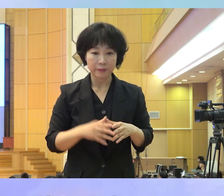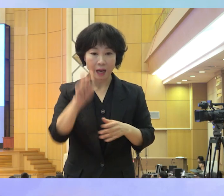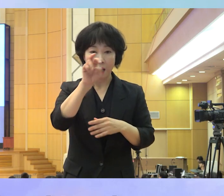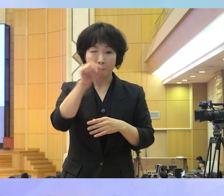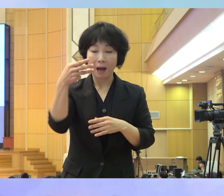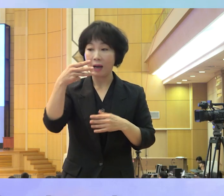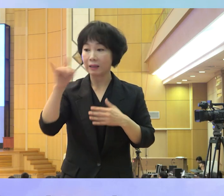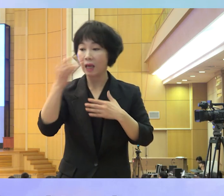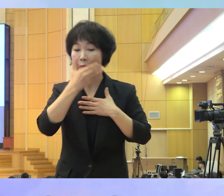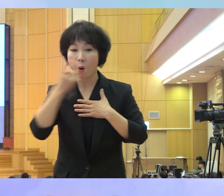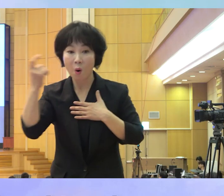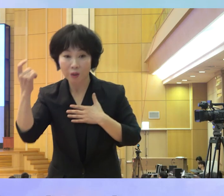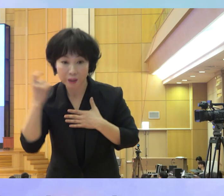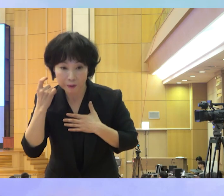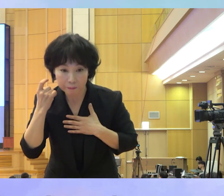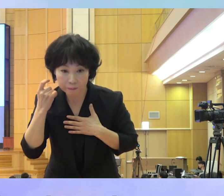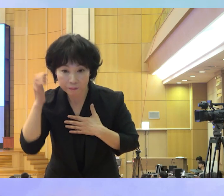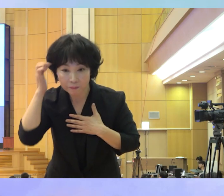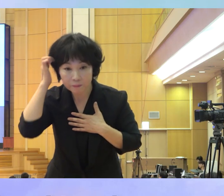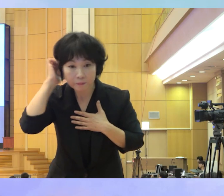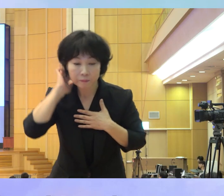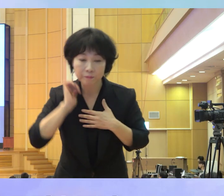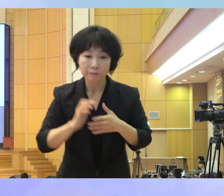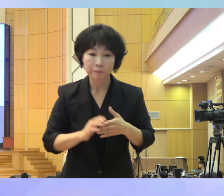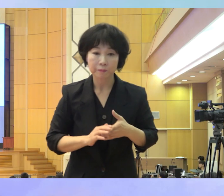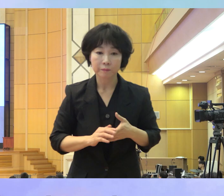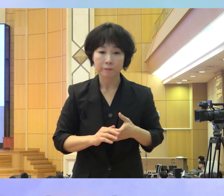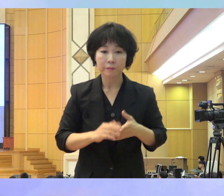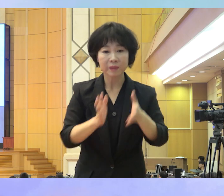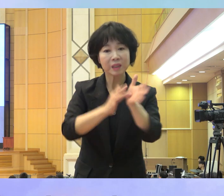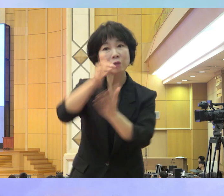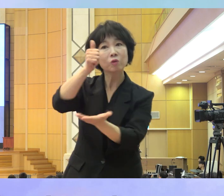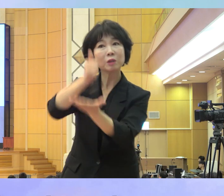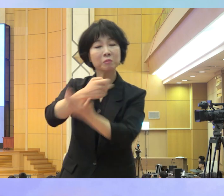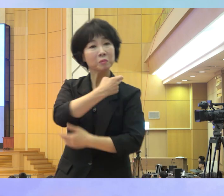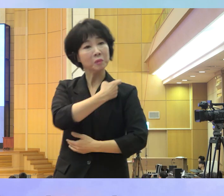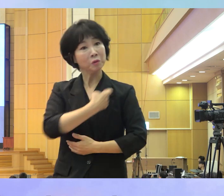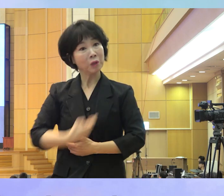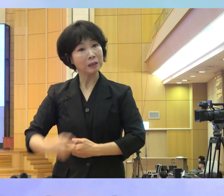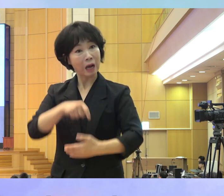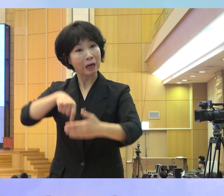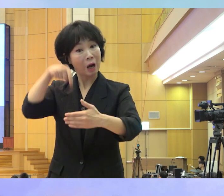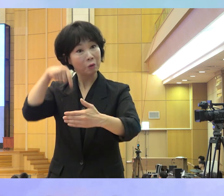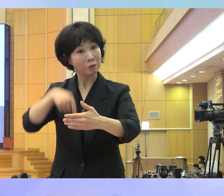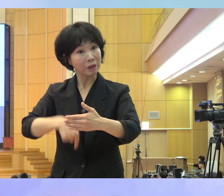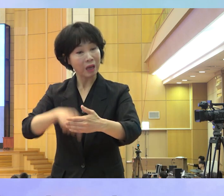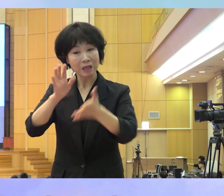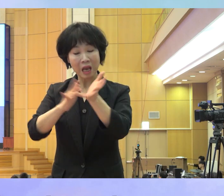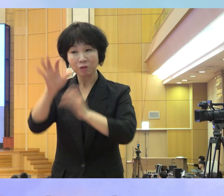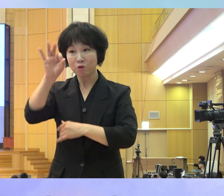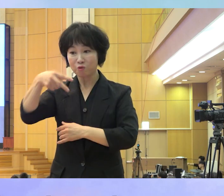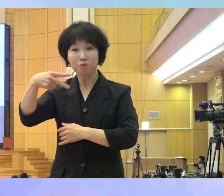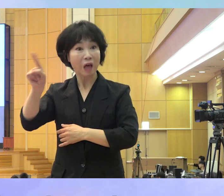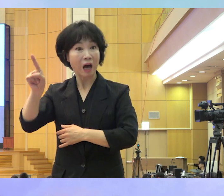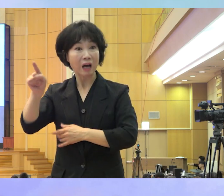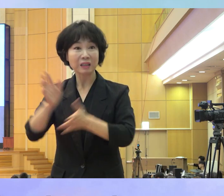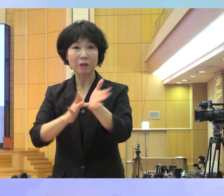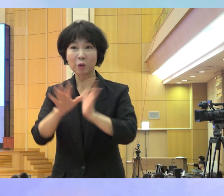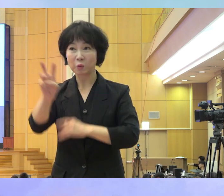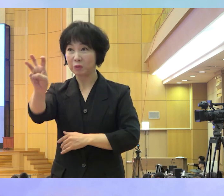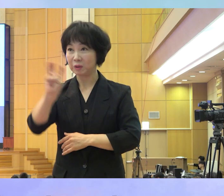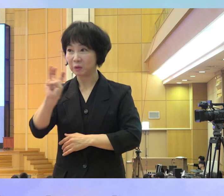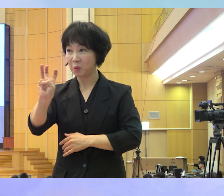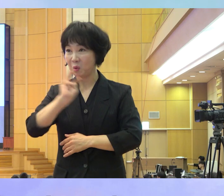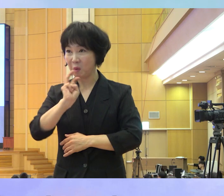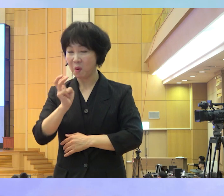보니까요, 11 제자가, 왜 12개 중에 한 사람 가룟 유다는 예수 은삼십에 팔고